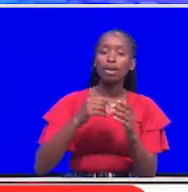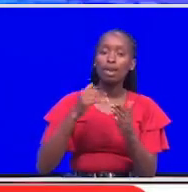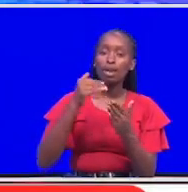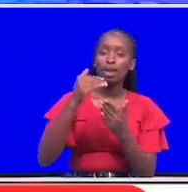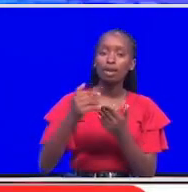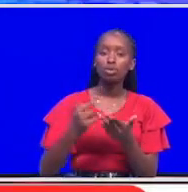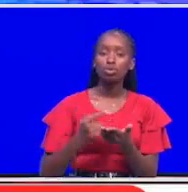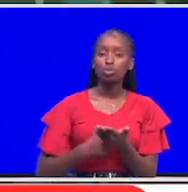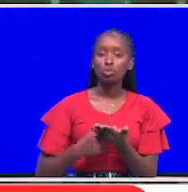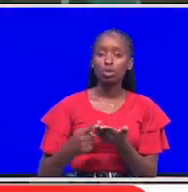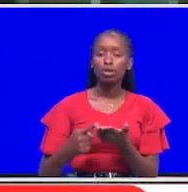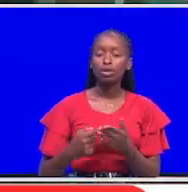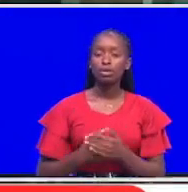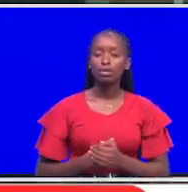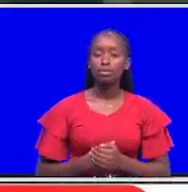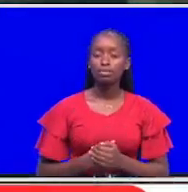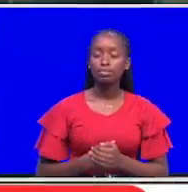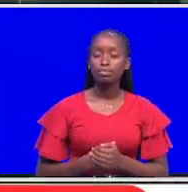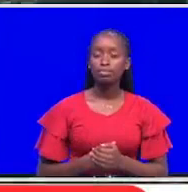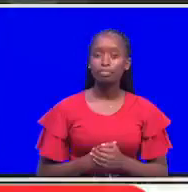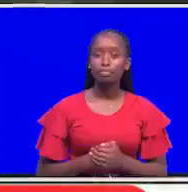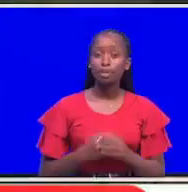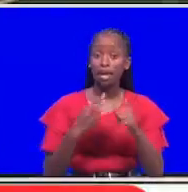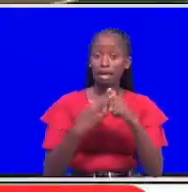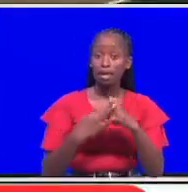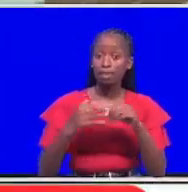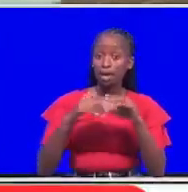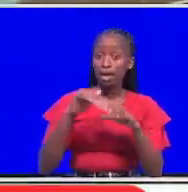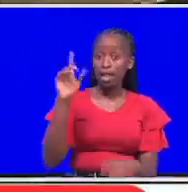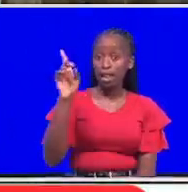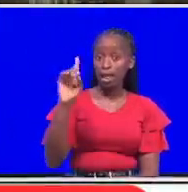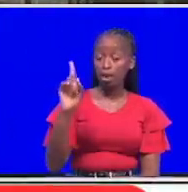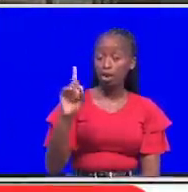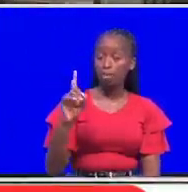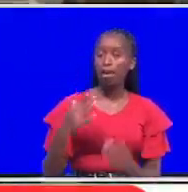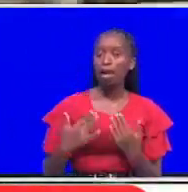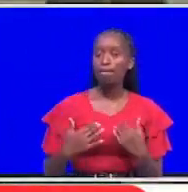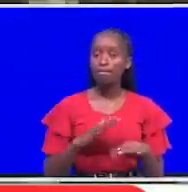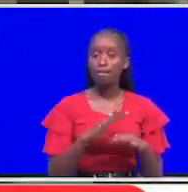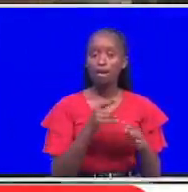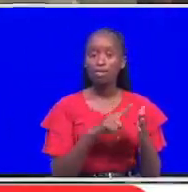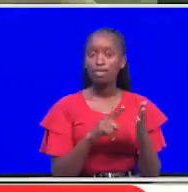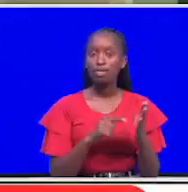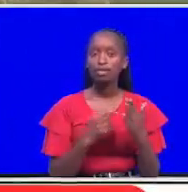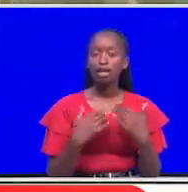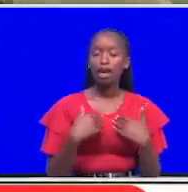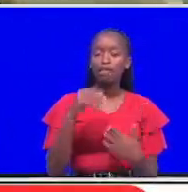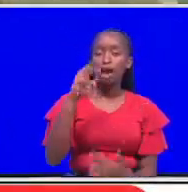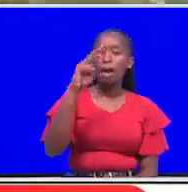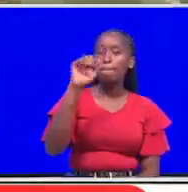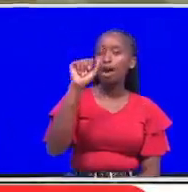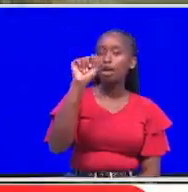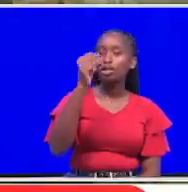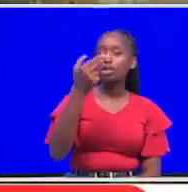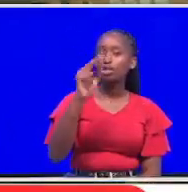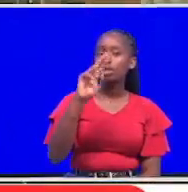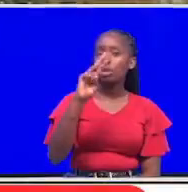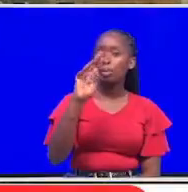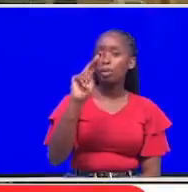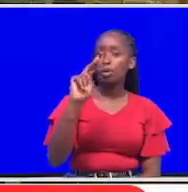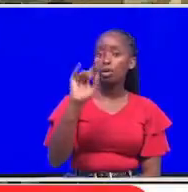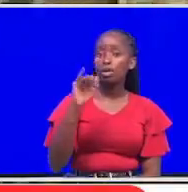ukweli wa taarifa hiyo. Kibra jijini Nairobi, katika eneo hili la mashimoni, na familia moja hapa